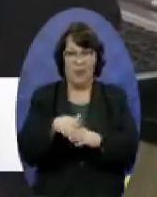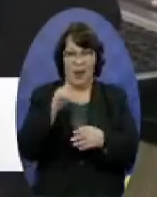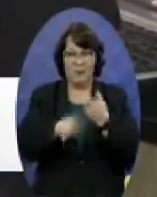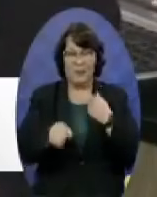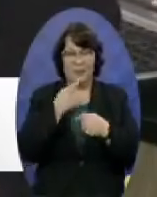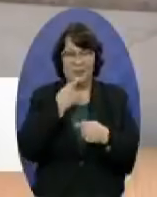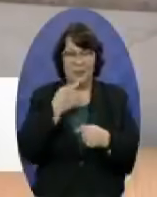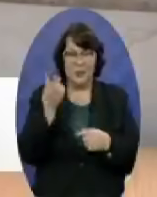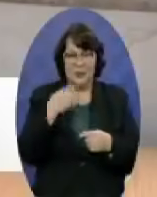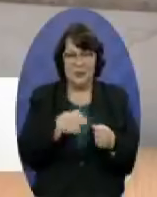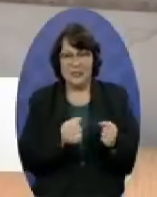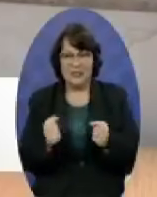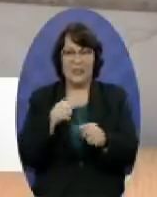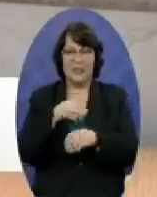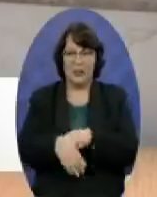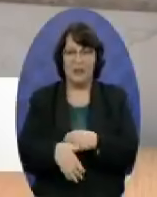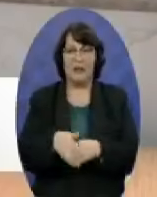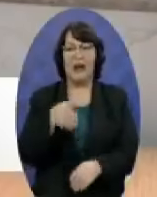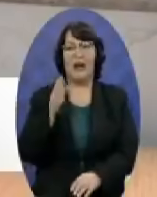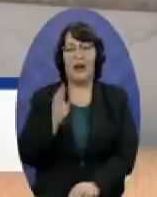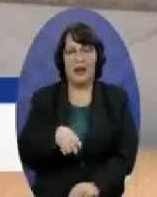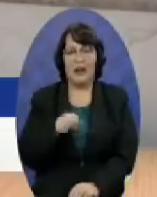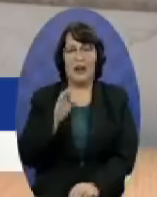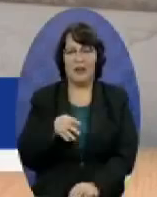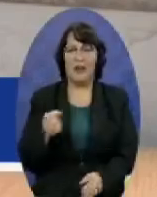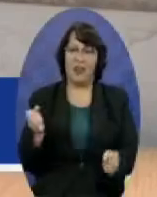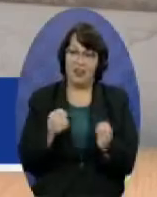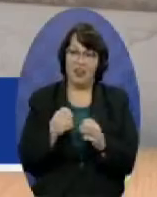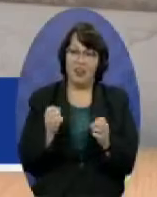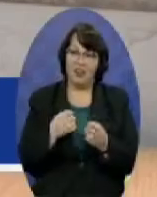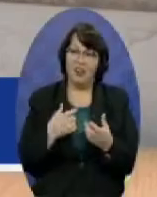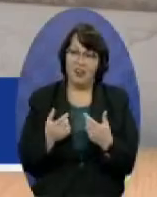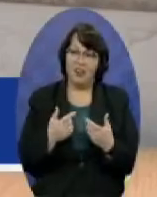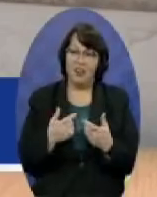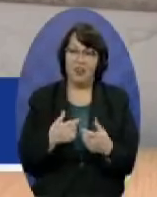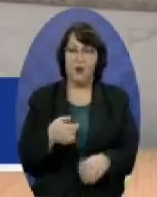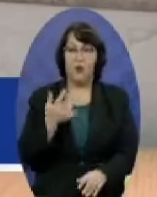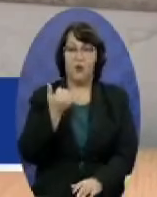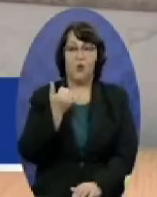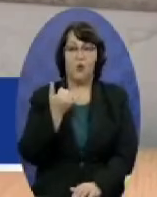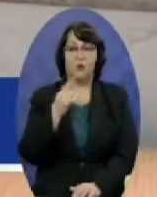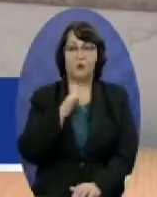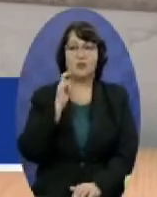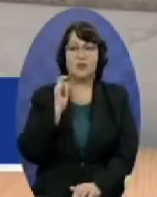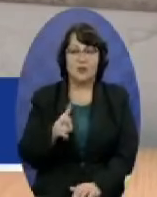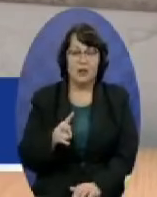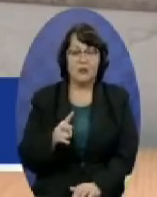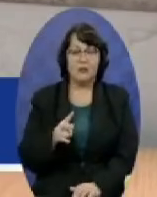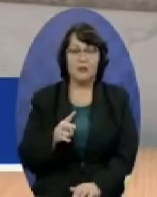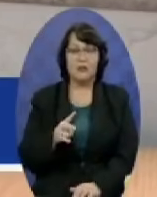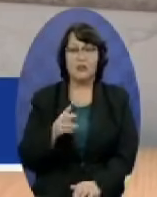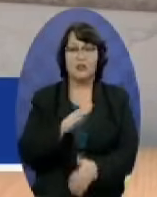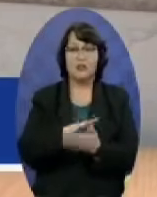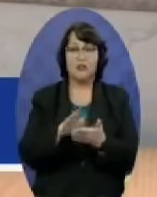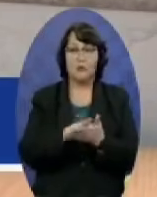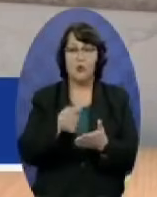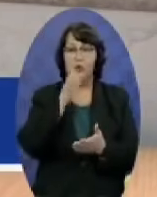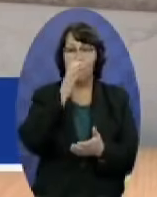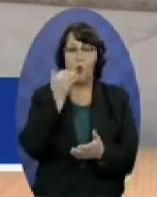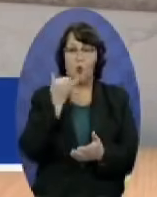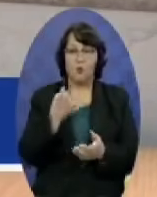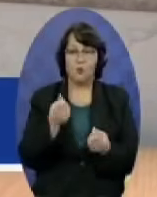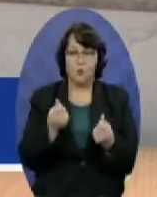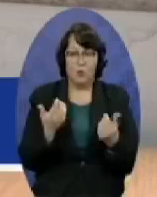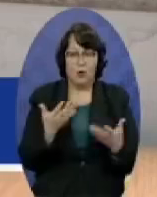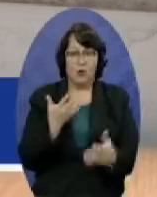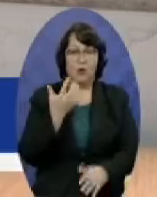явж өгөхгүй гэсэн ингэ. Одоо үзэх гэстэй нэг ингээд бүх замыг ингээд туулж гарахаас өөр аргагүй болоод ингээд сүулдэ ингээд цэвэр усны өнгөгүй болоод ингээд үзэх